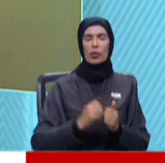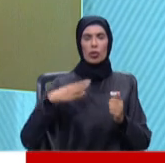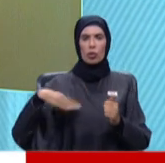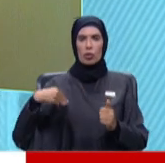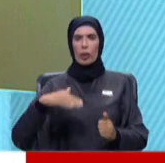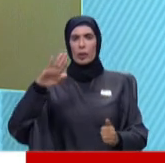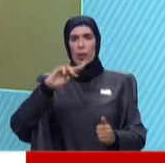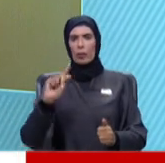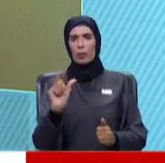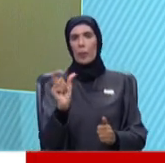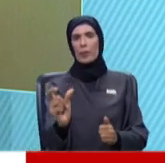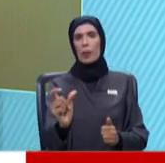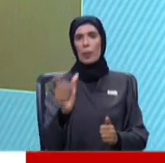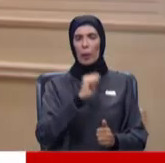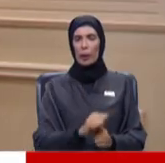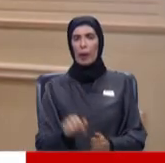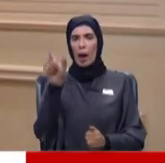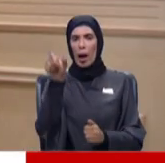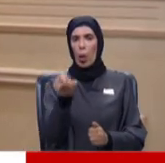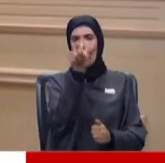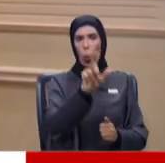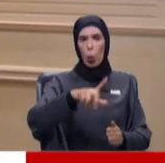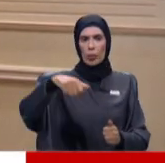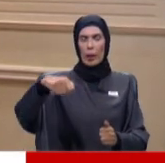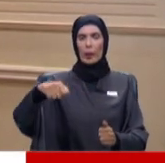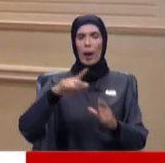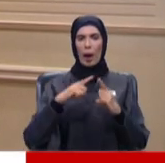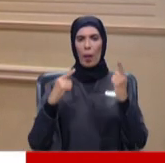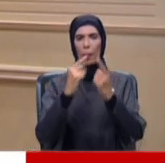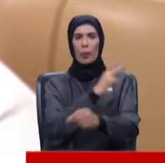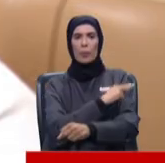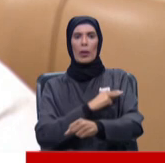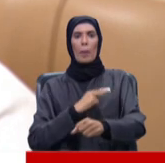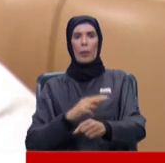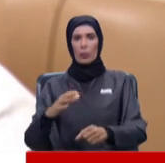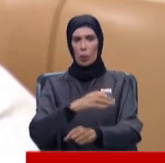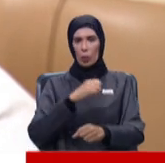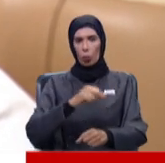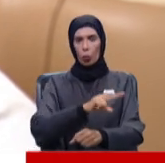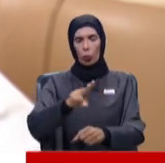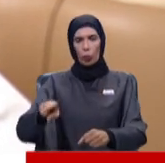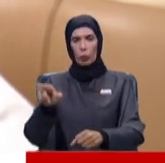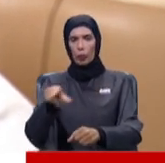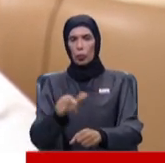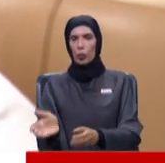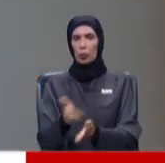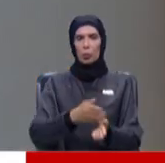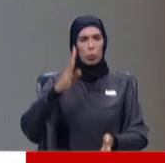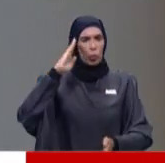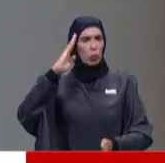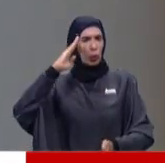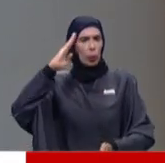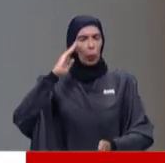سلمان بن خليفة الخليفة بأصحاب المعالي الوزراء أعضاء اللجنة ومعالي الأمين العام وجميع الحضور معربا عن شكره